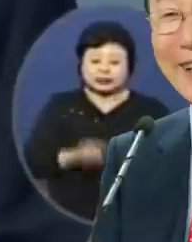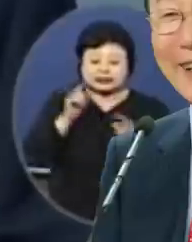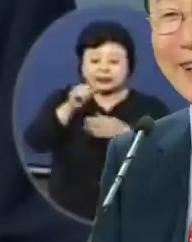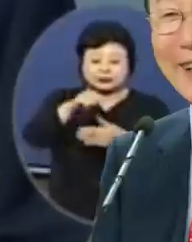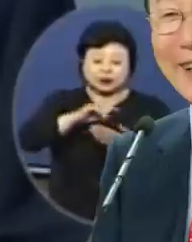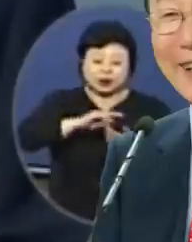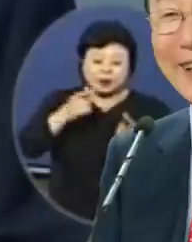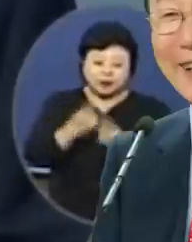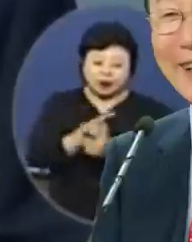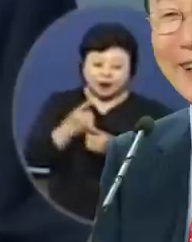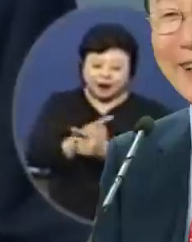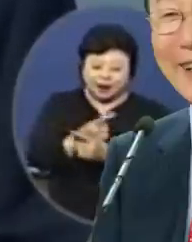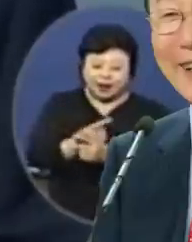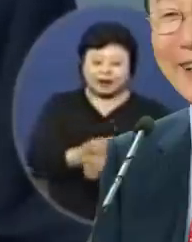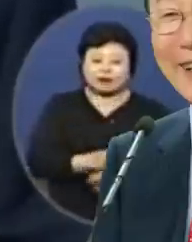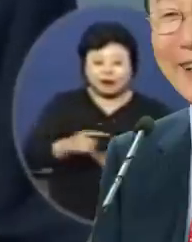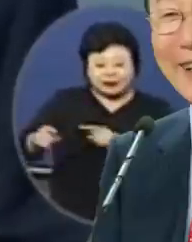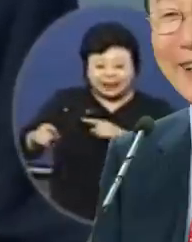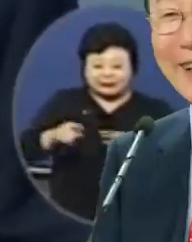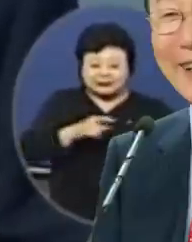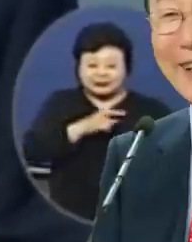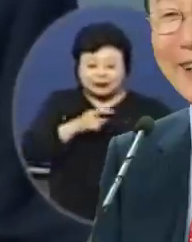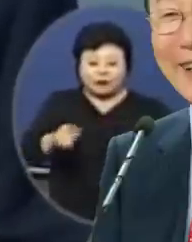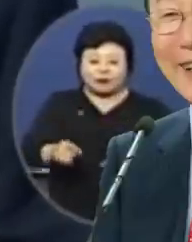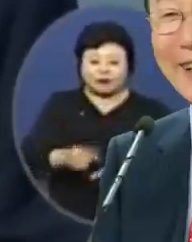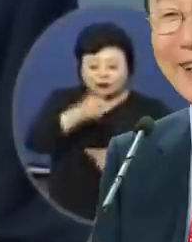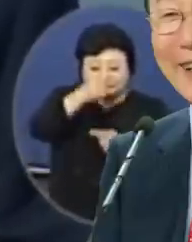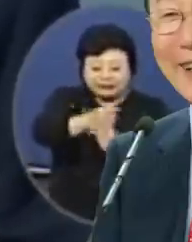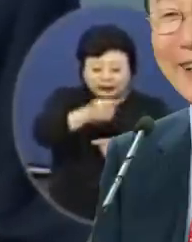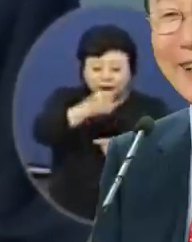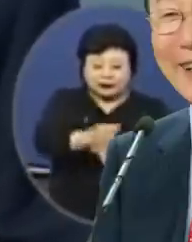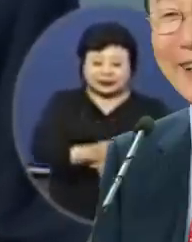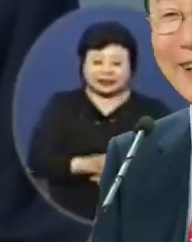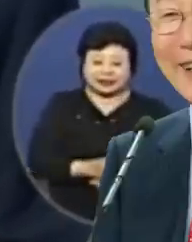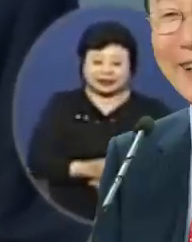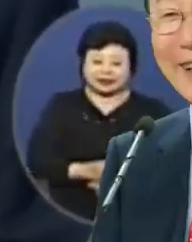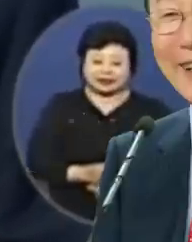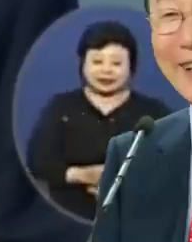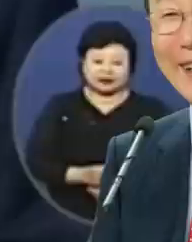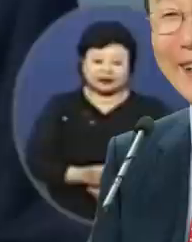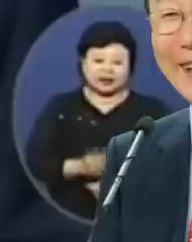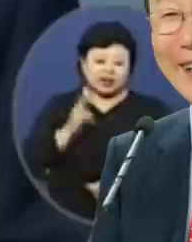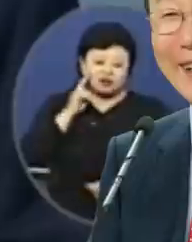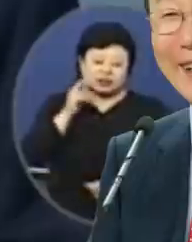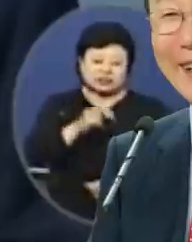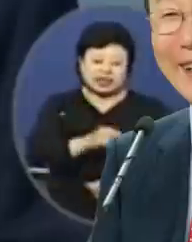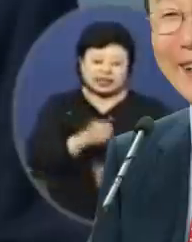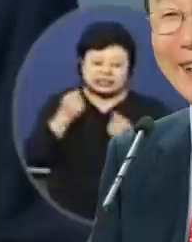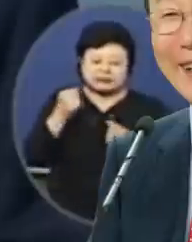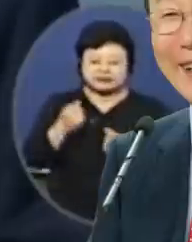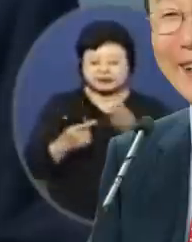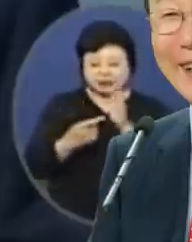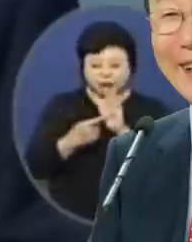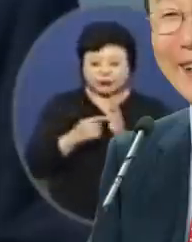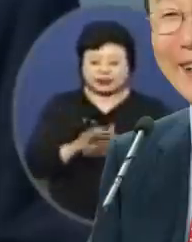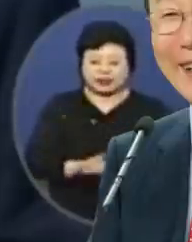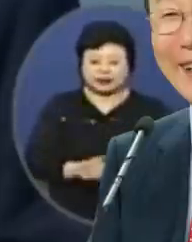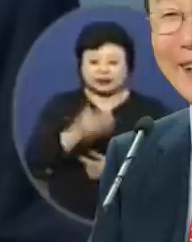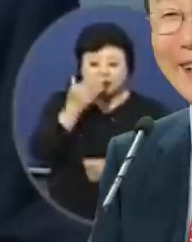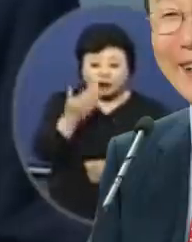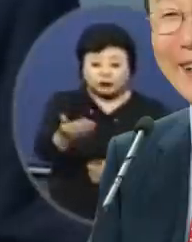생활을 변화시키고 다스리고 창조하는 데 굉장한 능력이 생겨나는 것입니다.